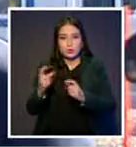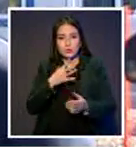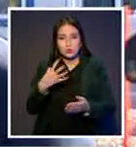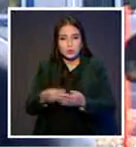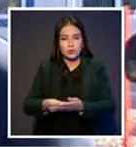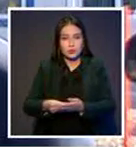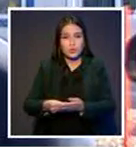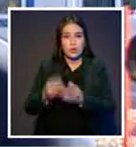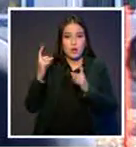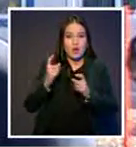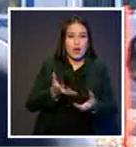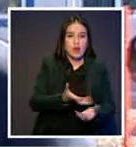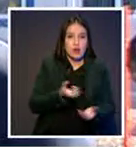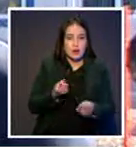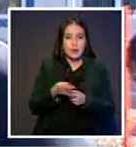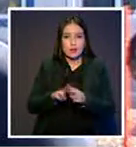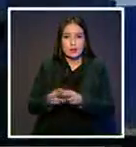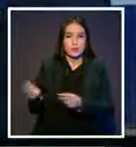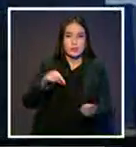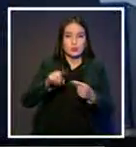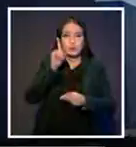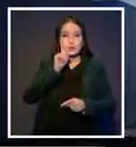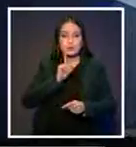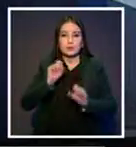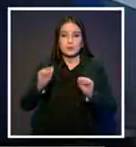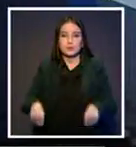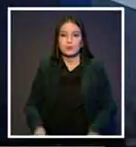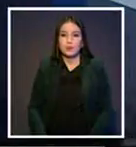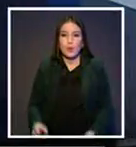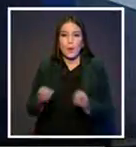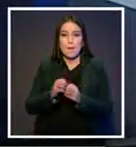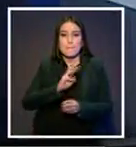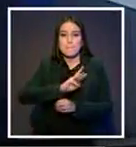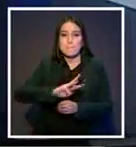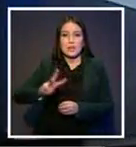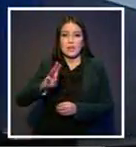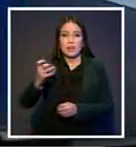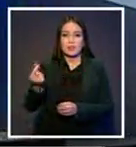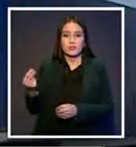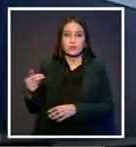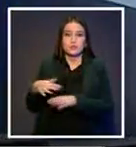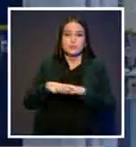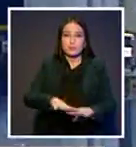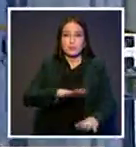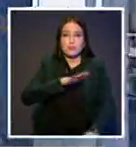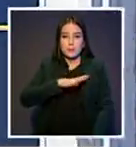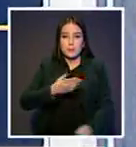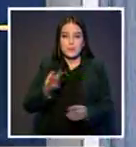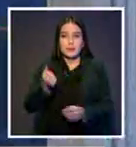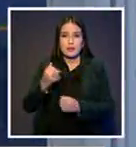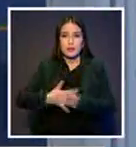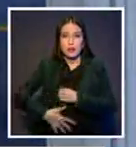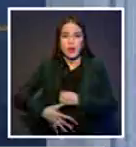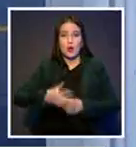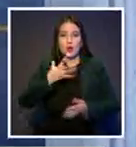жүк әкетушінің арасындағы алтын көпір екенін өздеріңіз білесіздер. Құны 10 миллиард теңге болатын орталықтың құрылысы мемлекеттік жекеменшік әріптестік